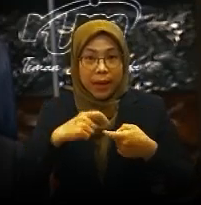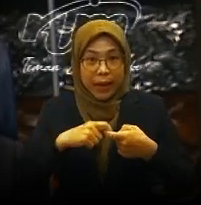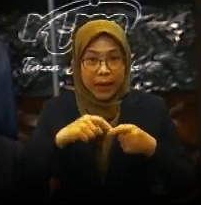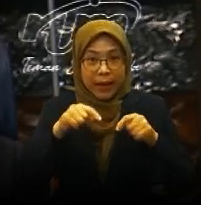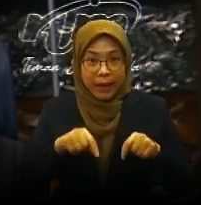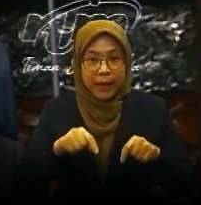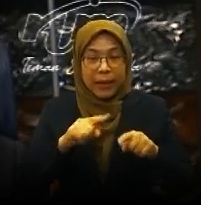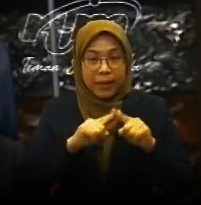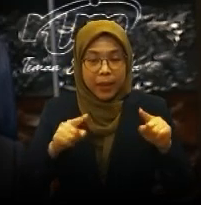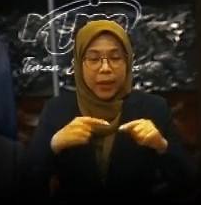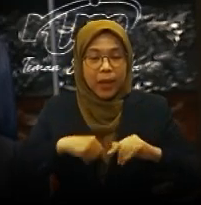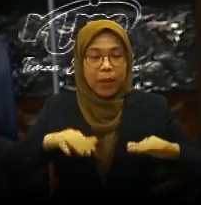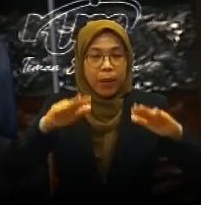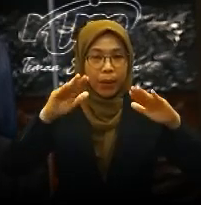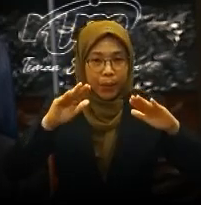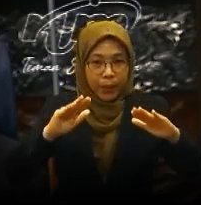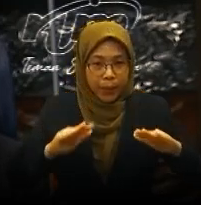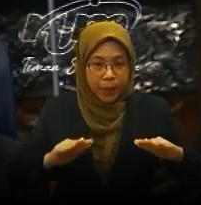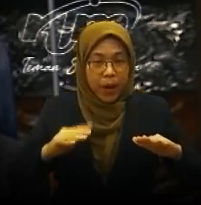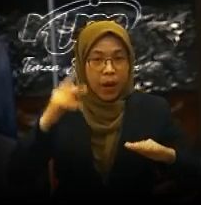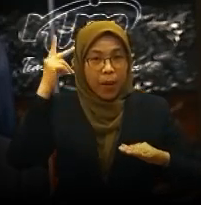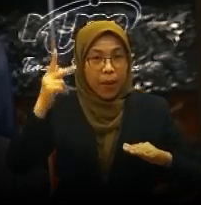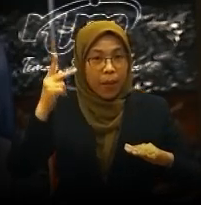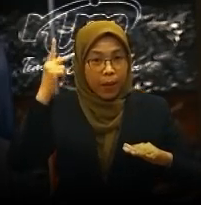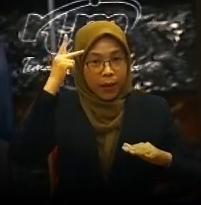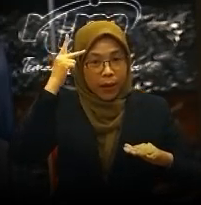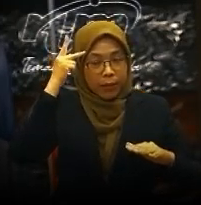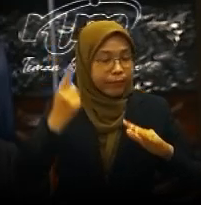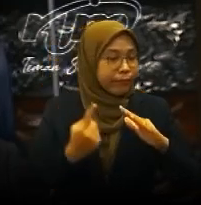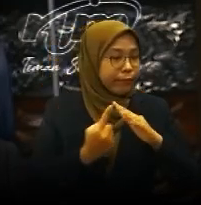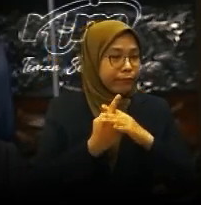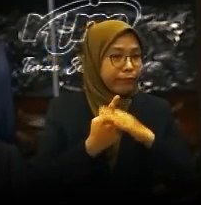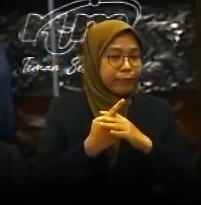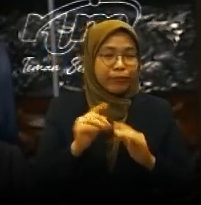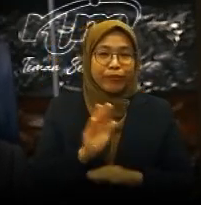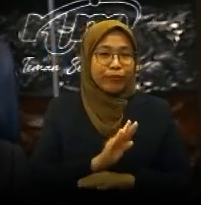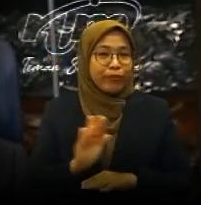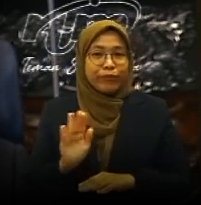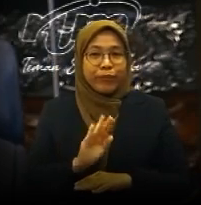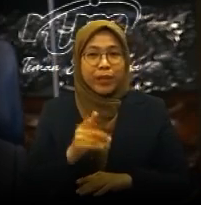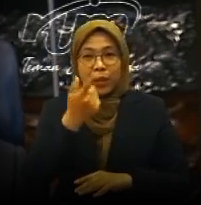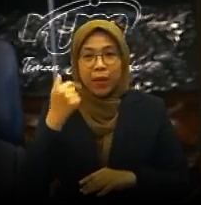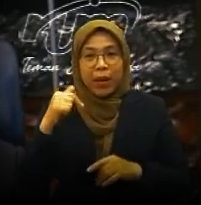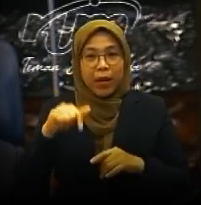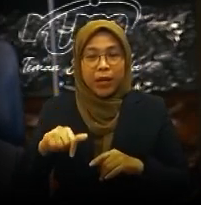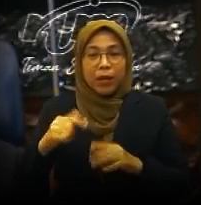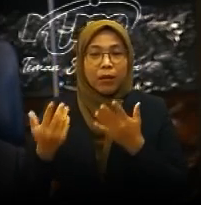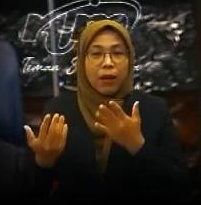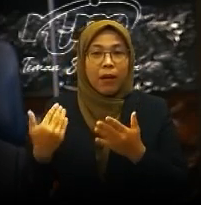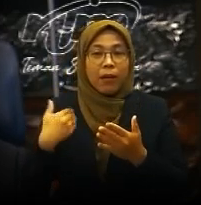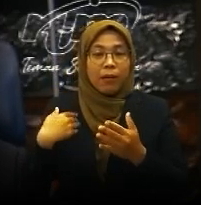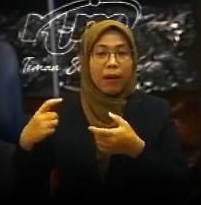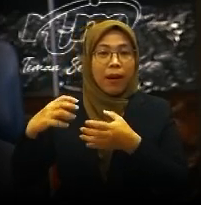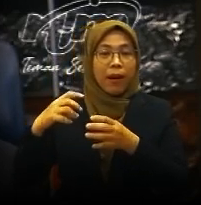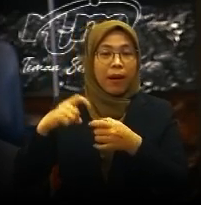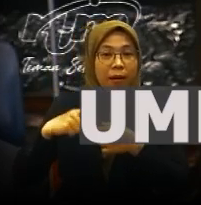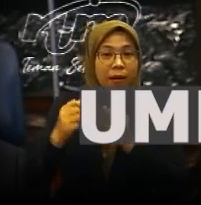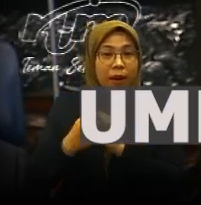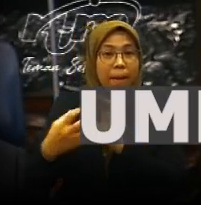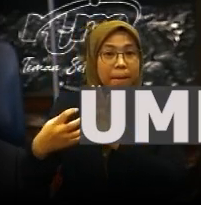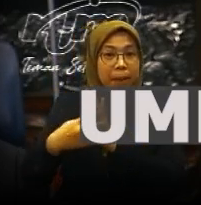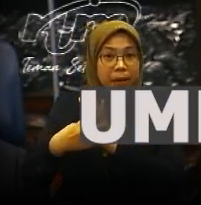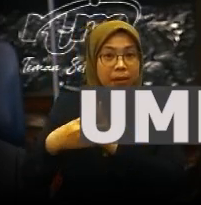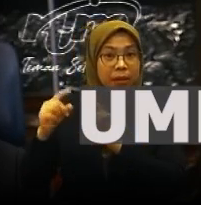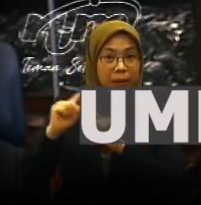kerana saya nak redakan suhu politik ini, saya tidak mau kait kerana saya tidak fikir ini terkait dengan PAS. Tapi parti